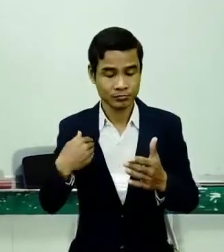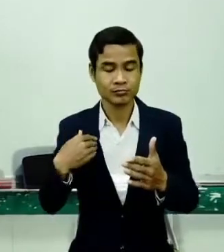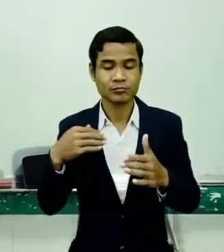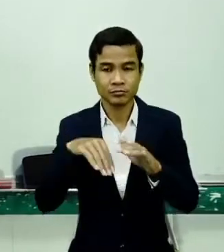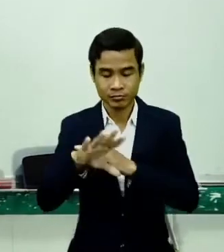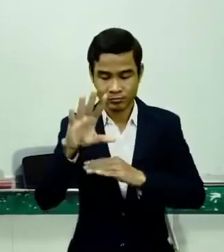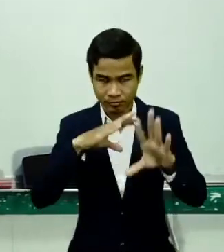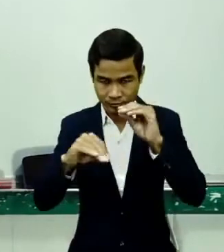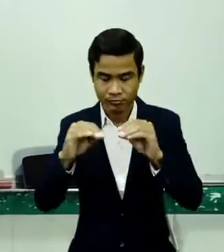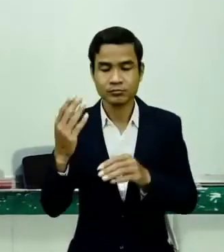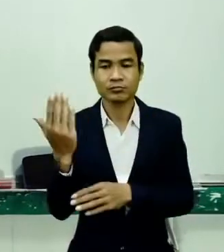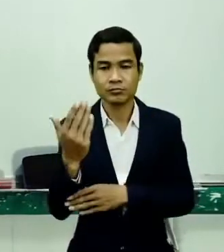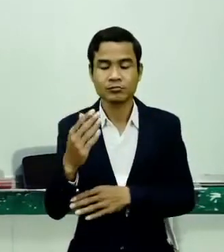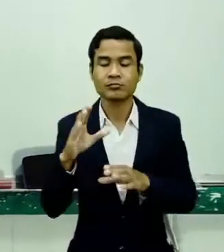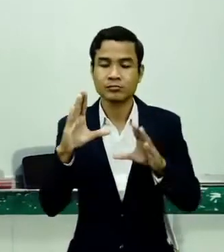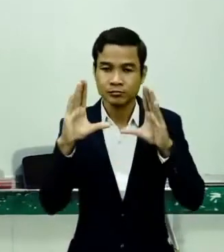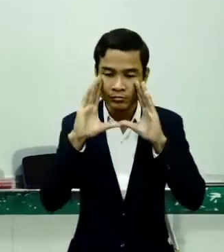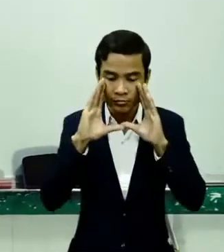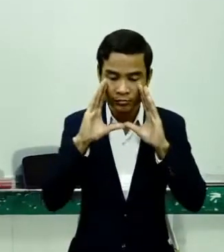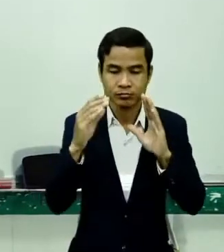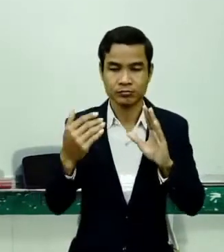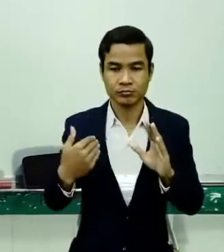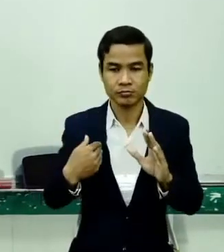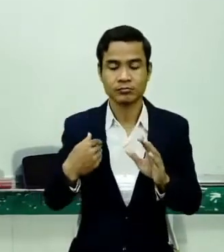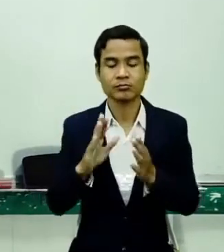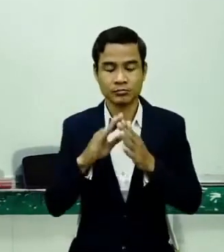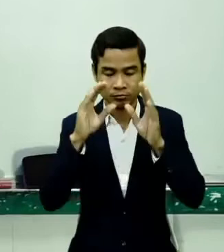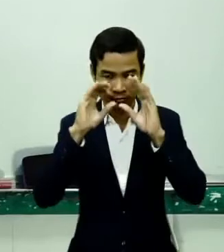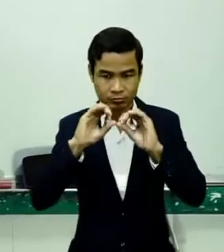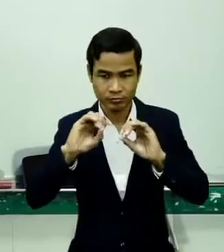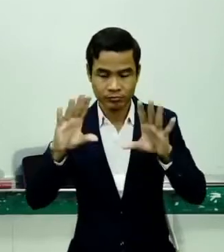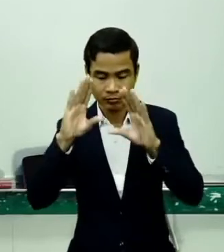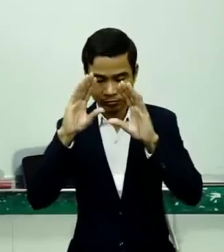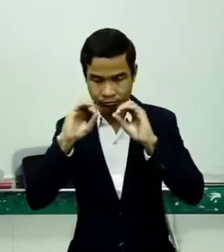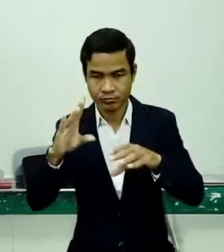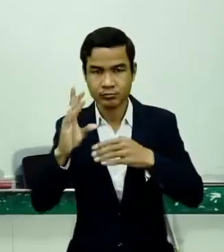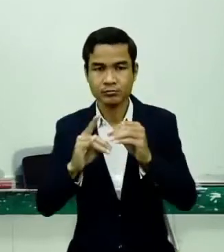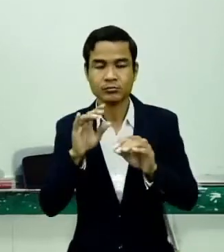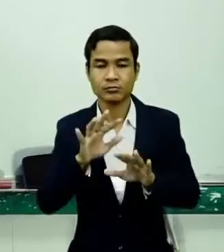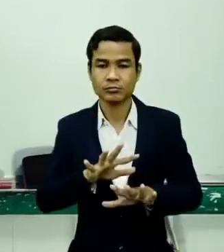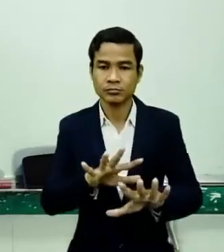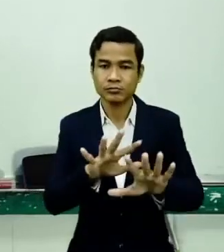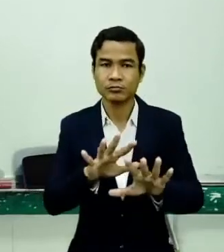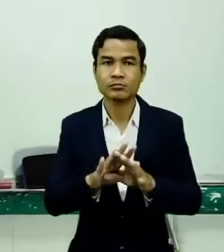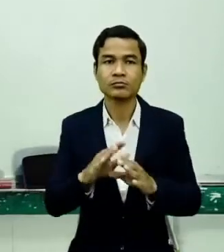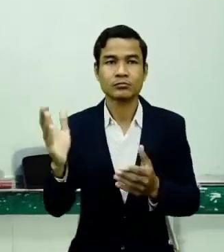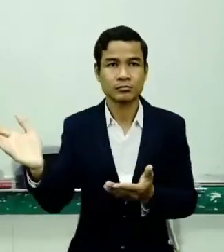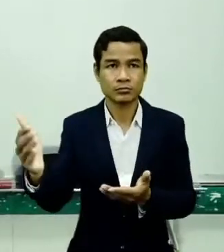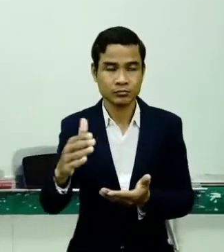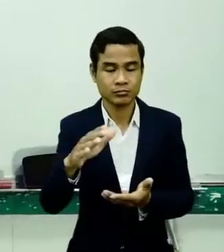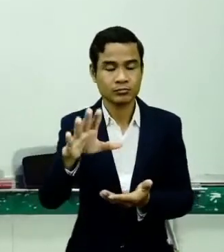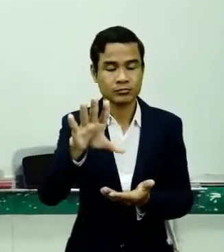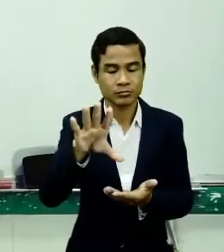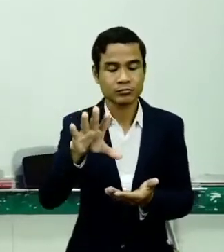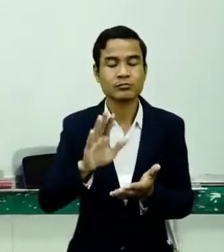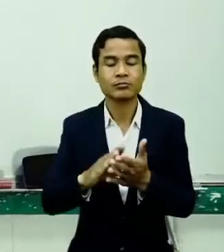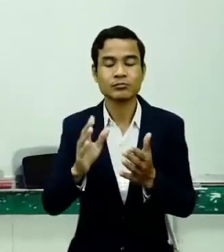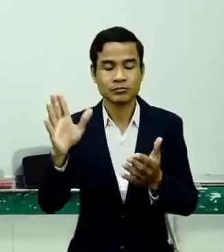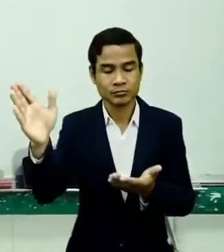ចាមិនថា Facebook គឺមានការផ្សព្វផ្សាយពីយុទ្ធនាការនៃការប្រម៉ូកុមារឲ្យ